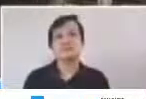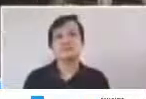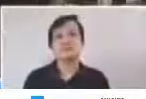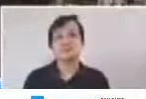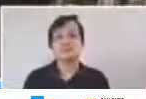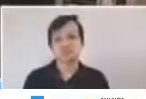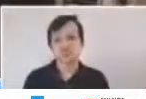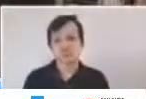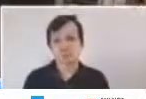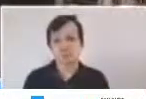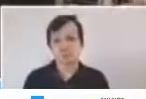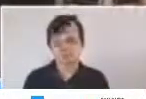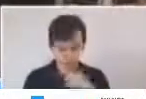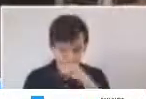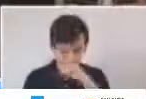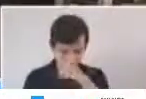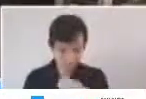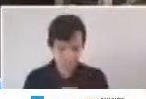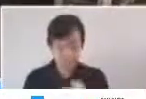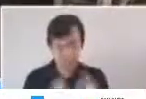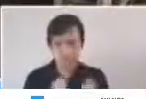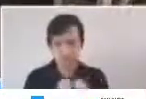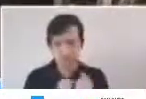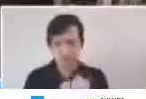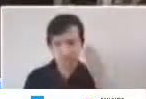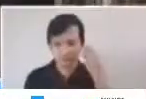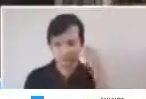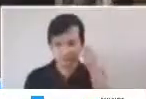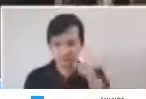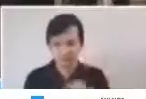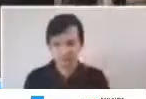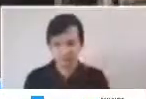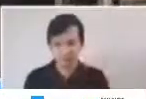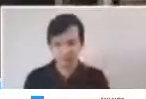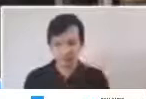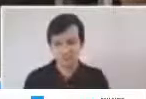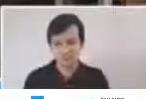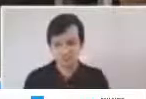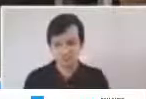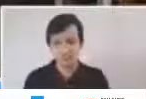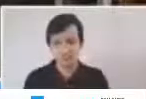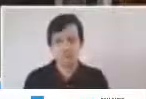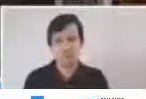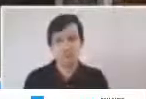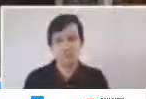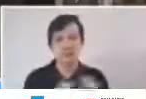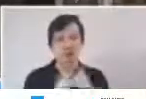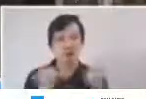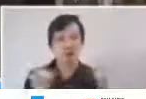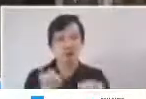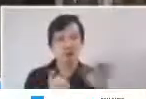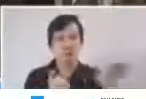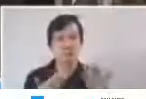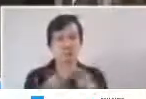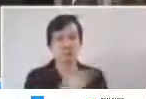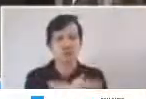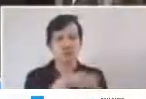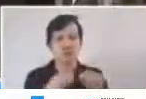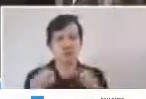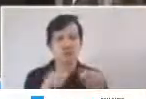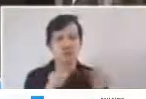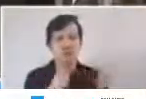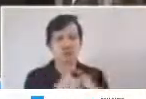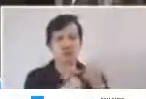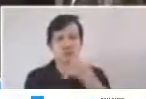Oro. Pero at this very moment, nakatanggap po tayo ng balita that may mga additional